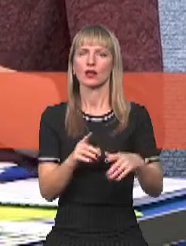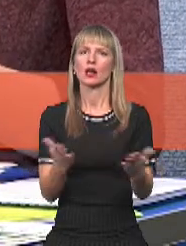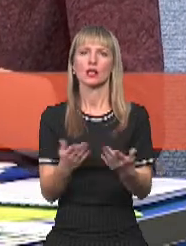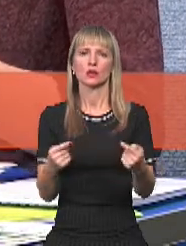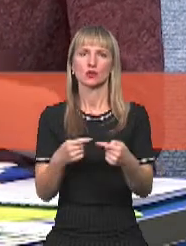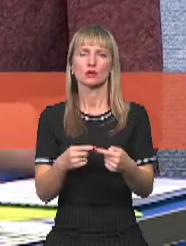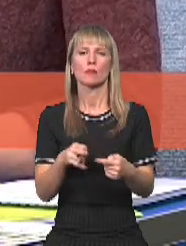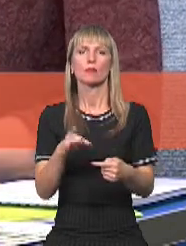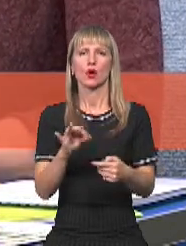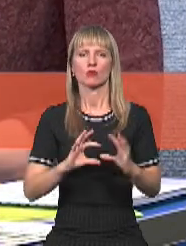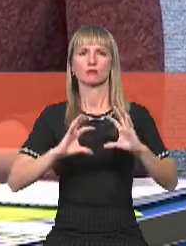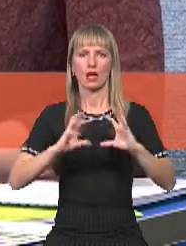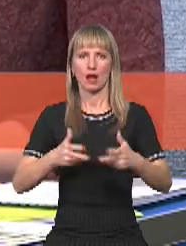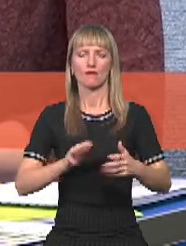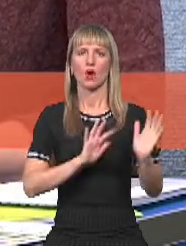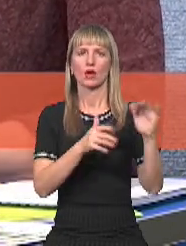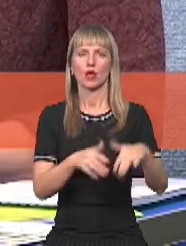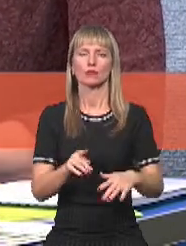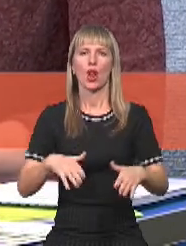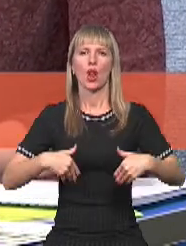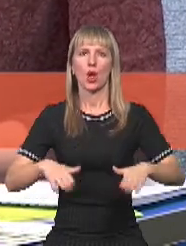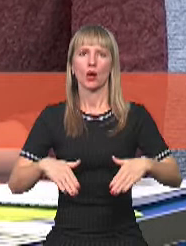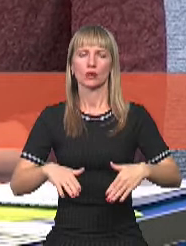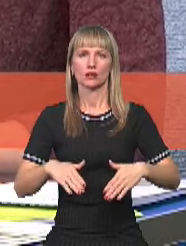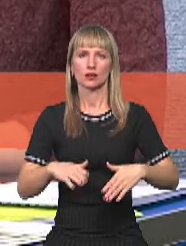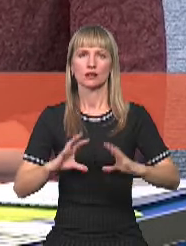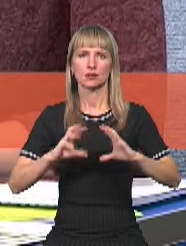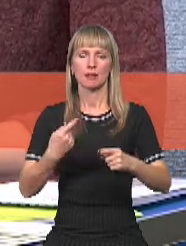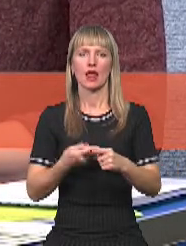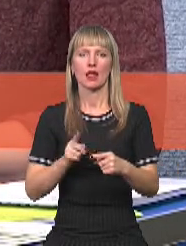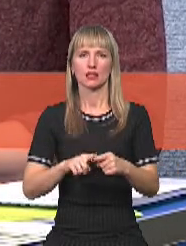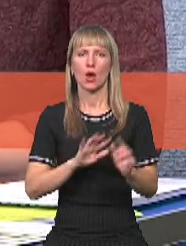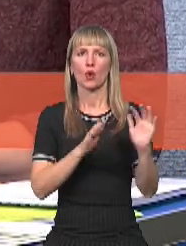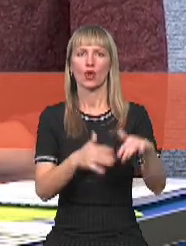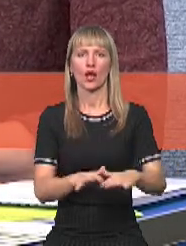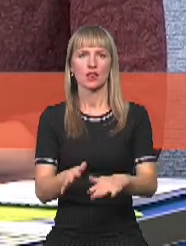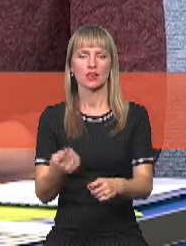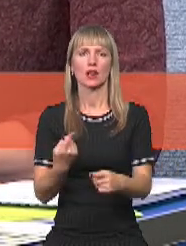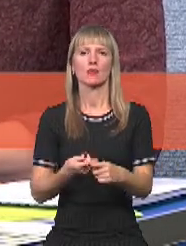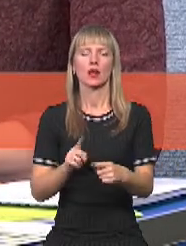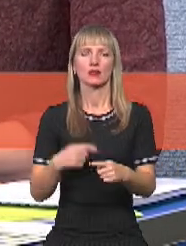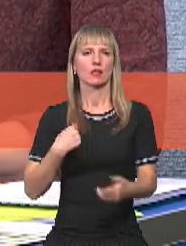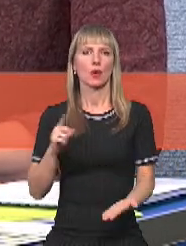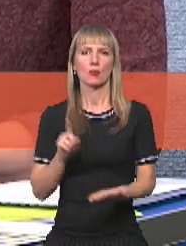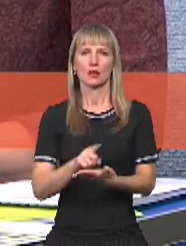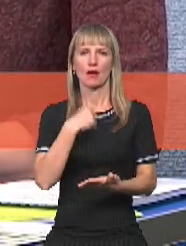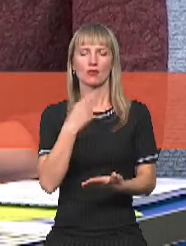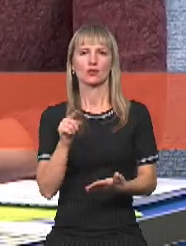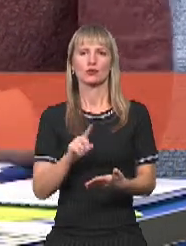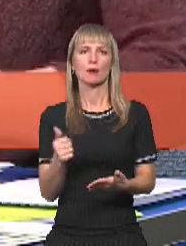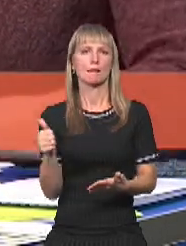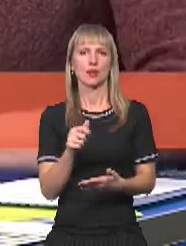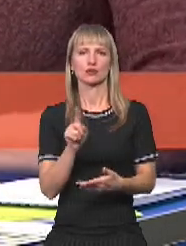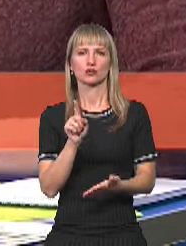океан? Про світовий океан, так як легкі планети – це океан. Вот. И поэтому я обязательно говорю о том, что первое,